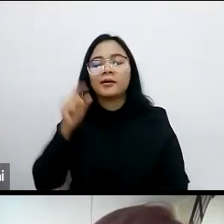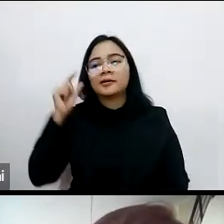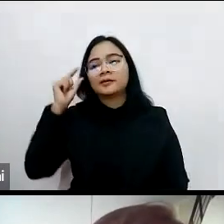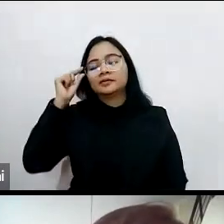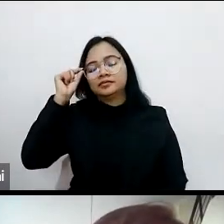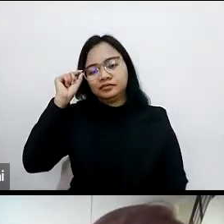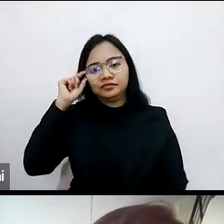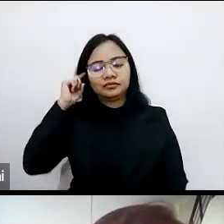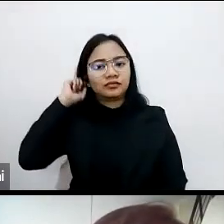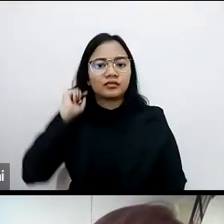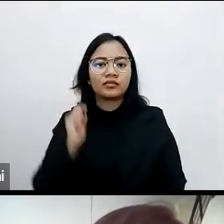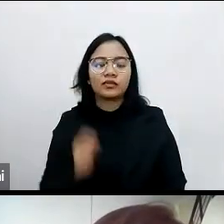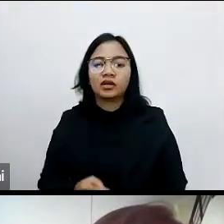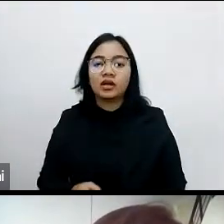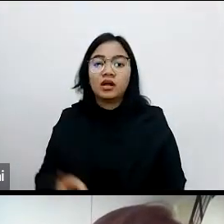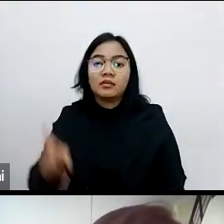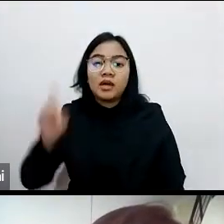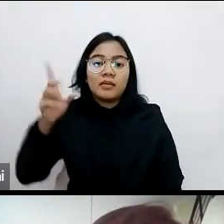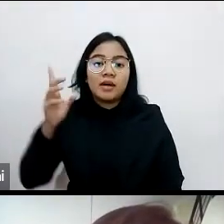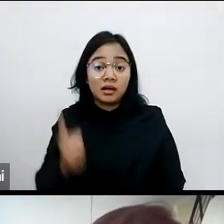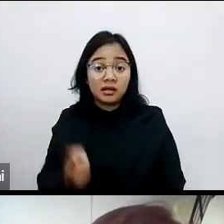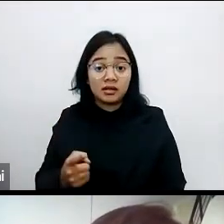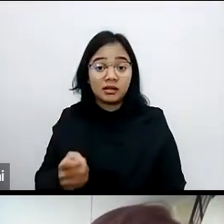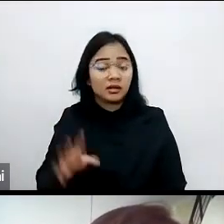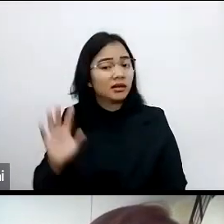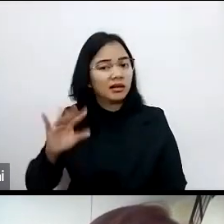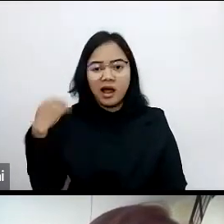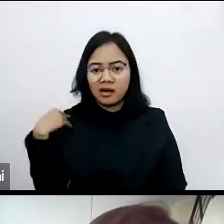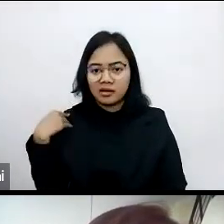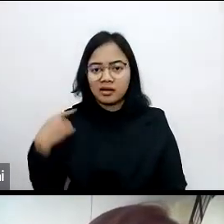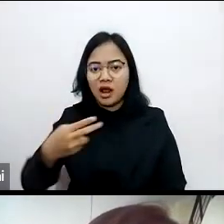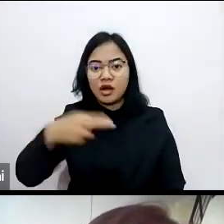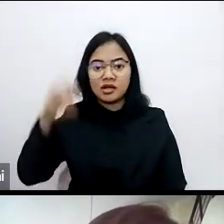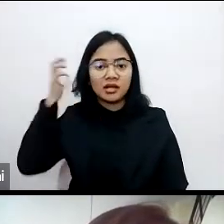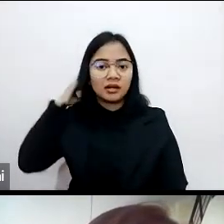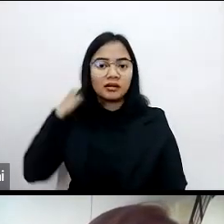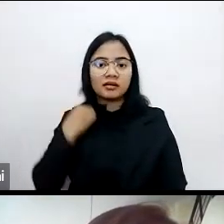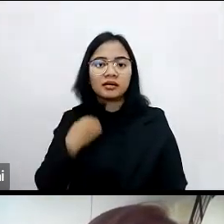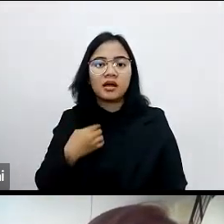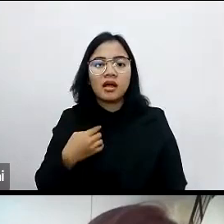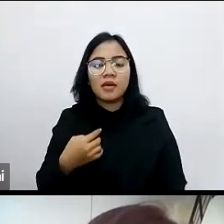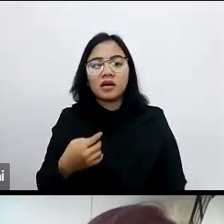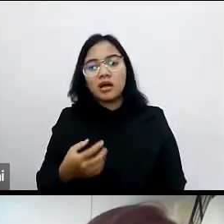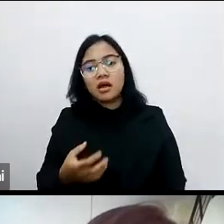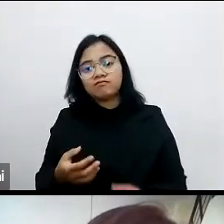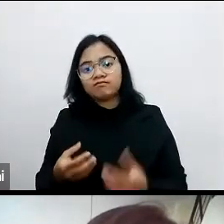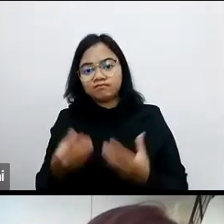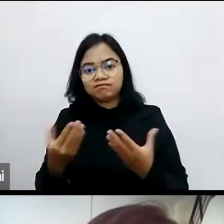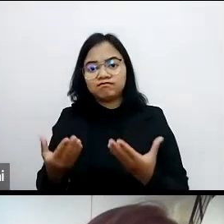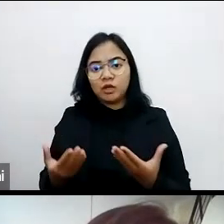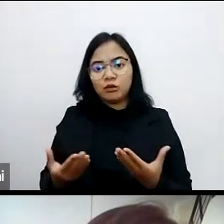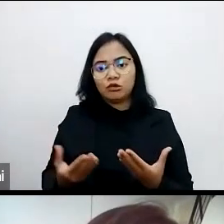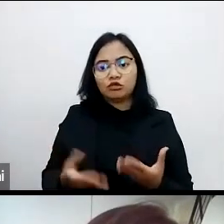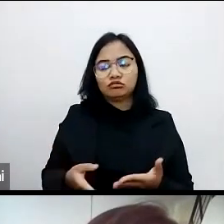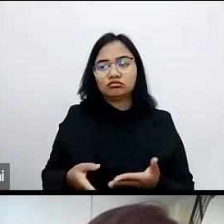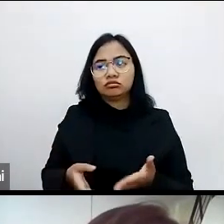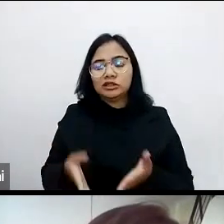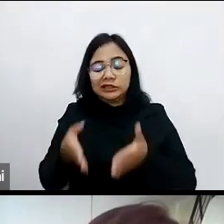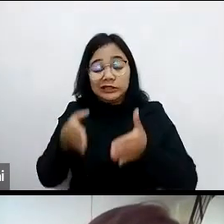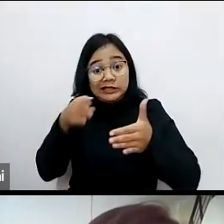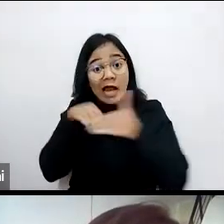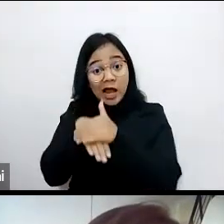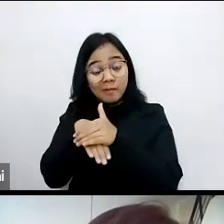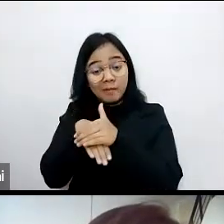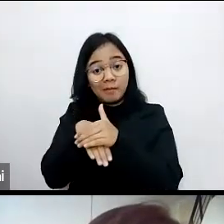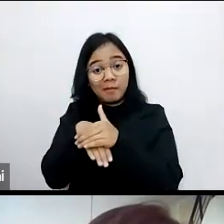ini. Nah, mengapa hal ini tidak terjadi di Indonesia? Dan apakah perlu lembaga khusus di dalam kampus yang secara khusus itu